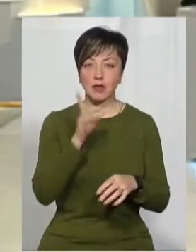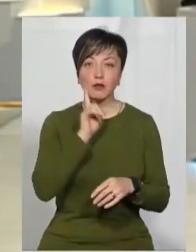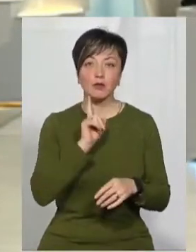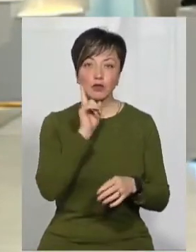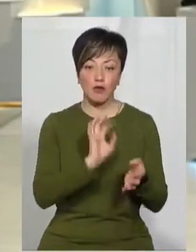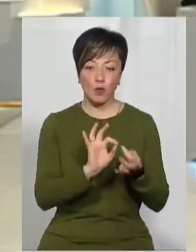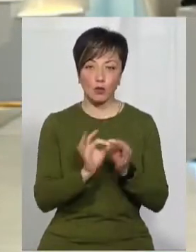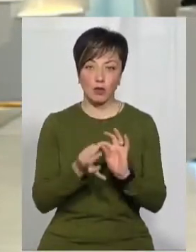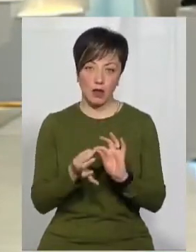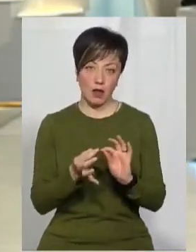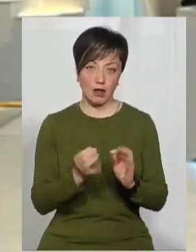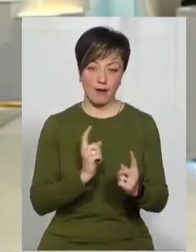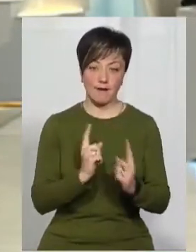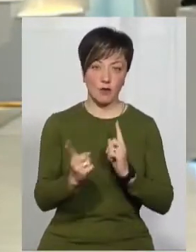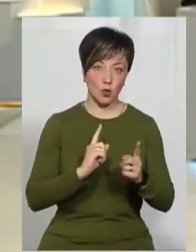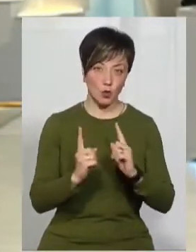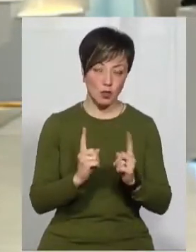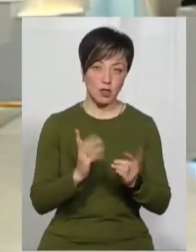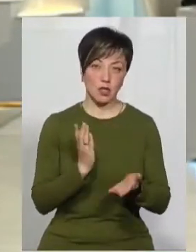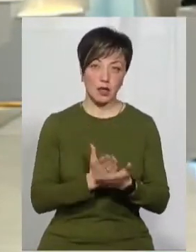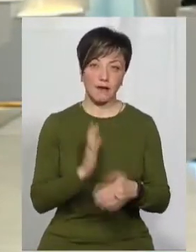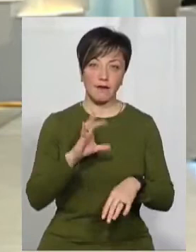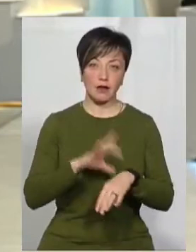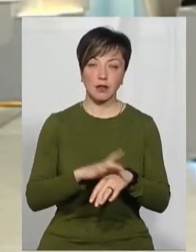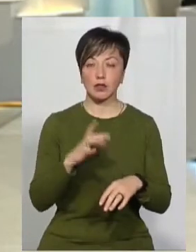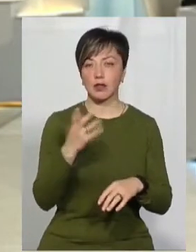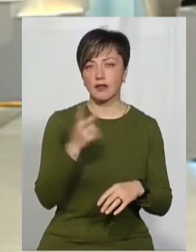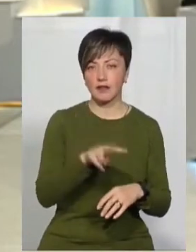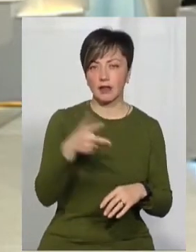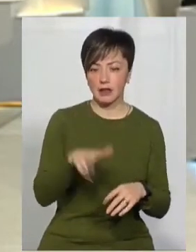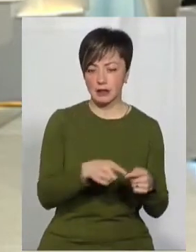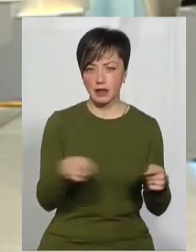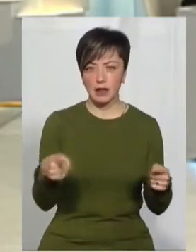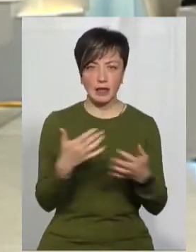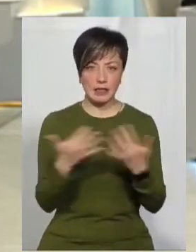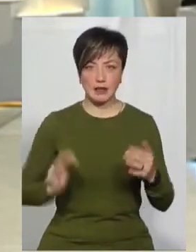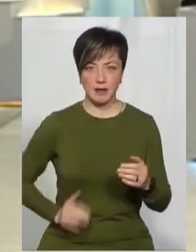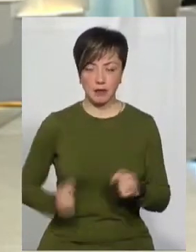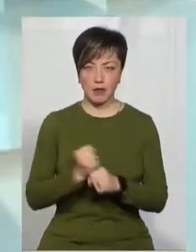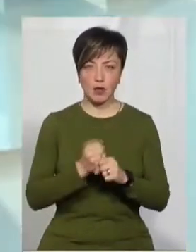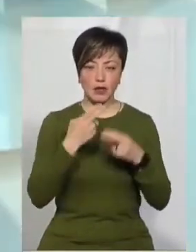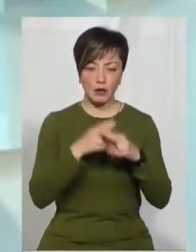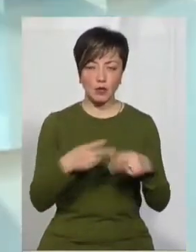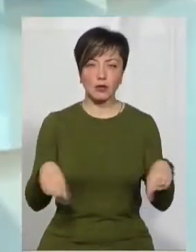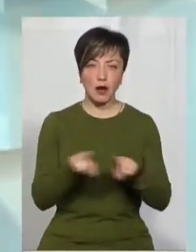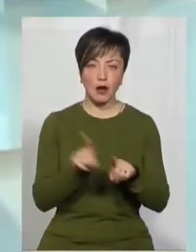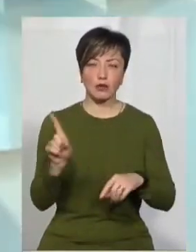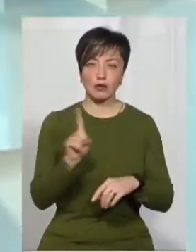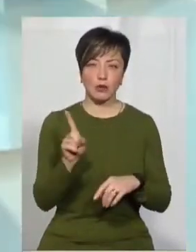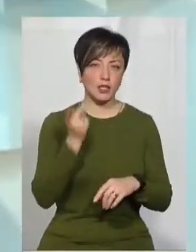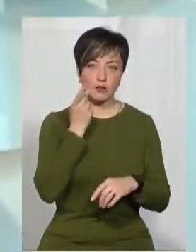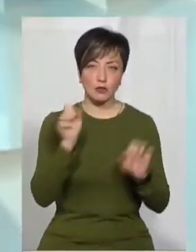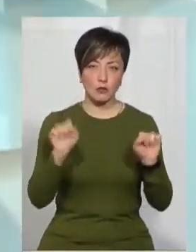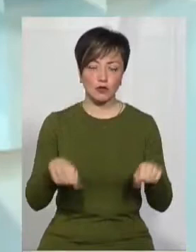там ускладнення в русі. Та? Тому що якби, є фактично дві ділянки, три ділянки, на яких працюють різні підрядники. І технологія така, що ну, не